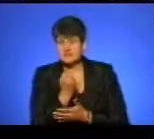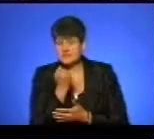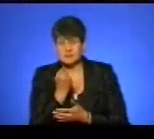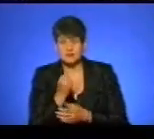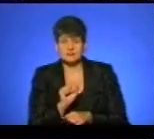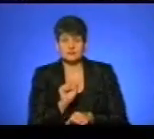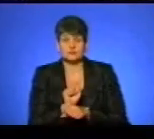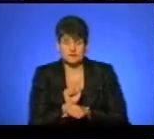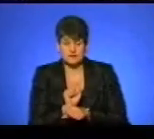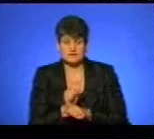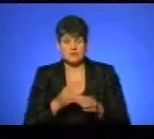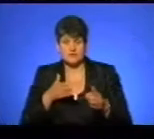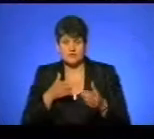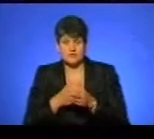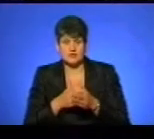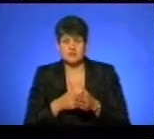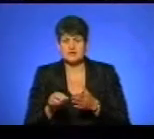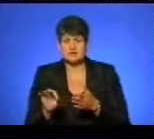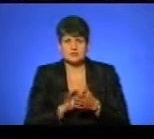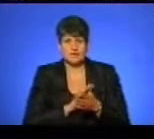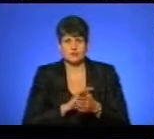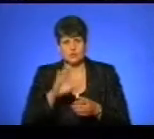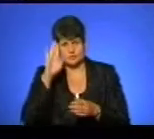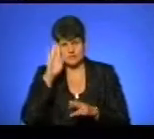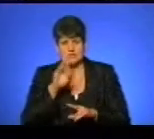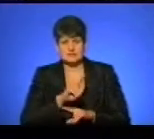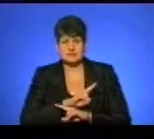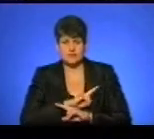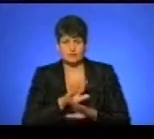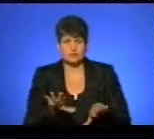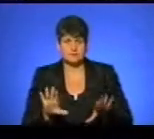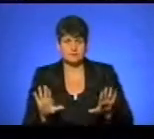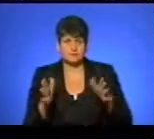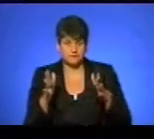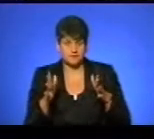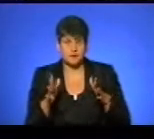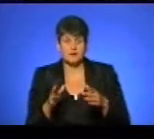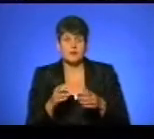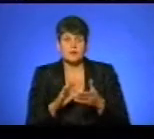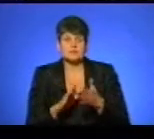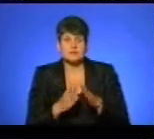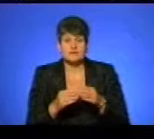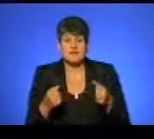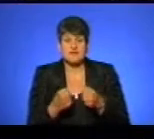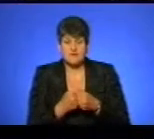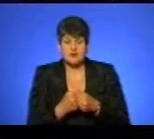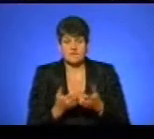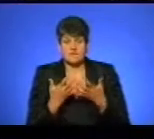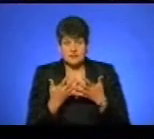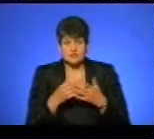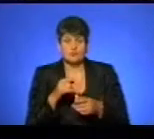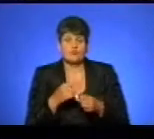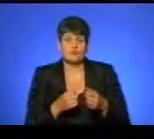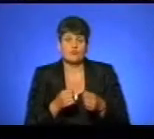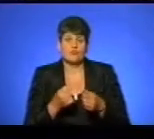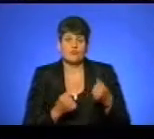вантажівки. Внаслідок удару хлопець загинув на місці автопригоди. Обставини аварії встановлять слідчі. У водія вантажівки взяли кров для